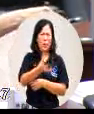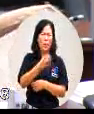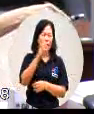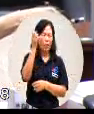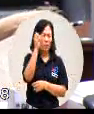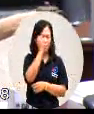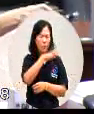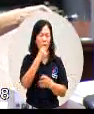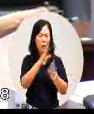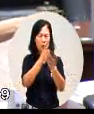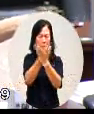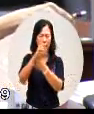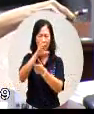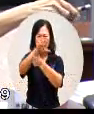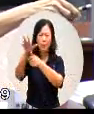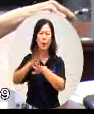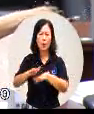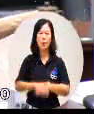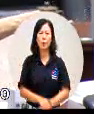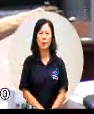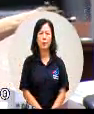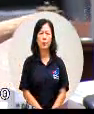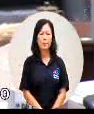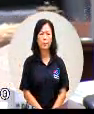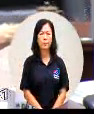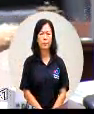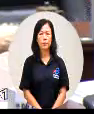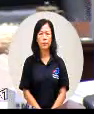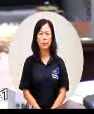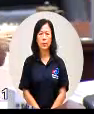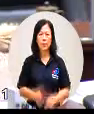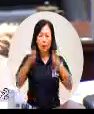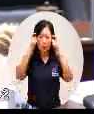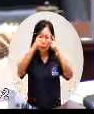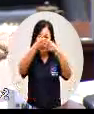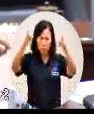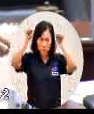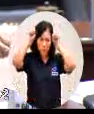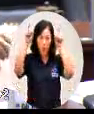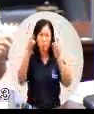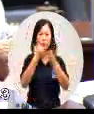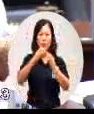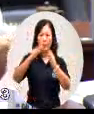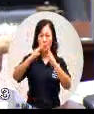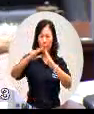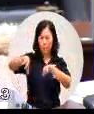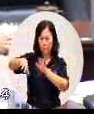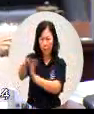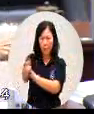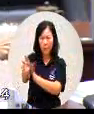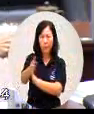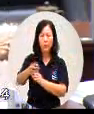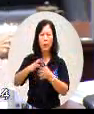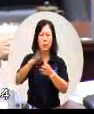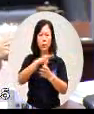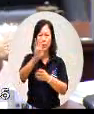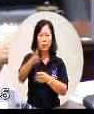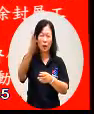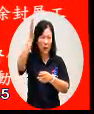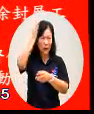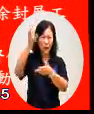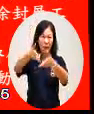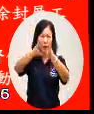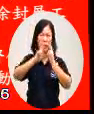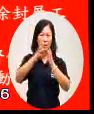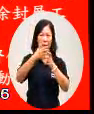的。后面的叫福山国小，高雄大学旁北侧哦，高雄大学北侧以前的黑桥、北界桥